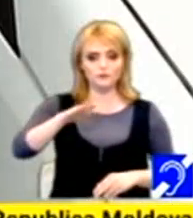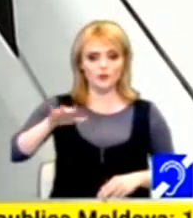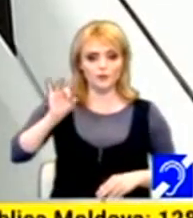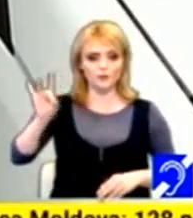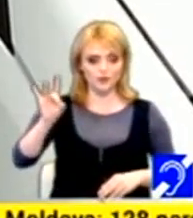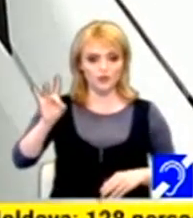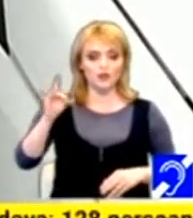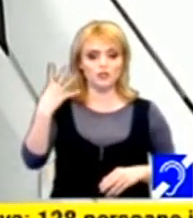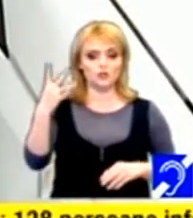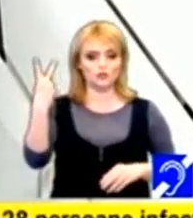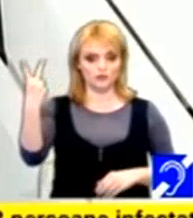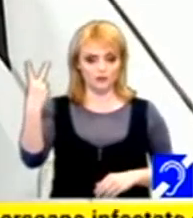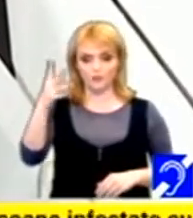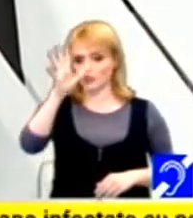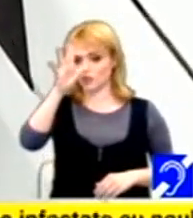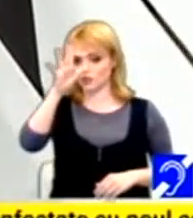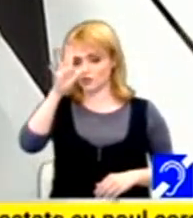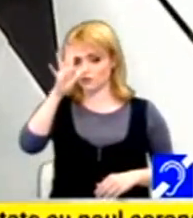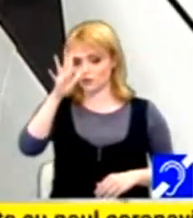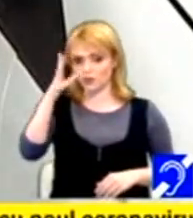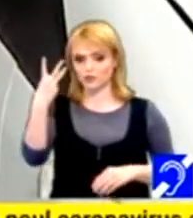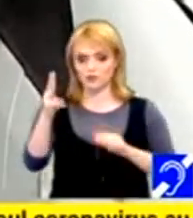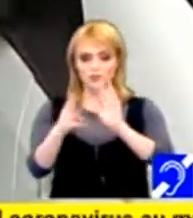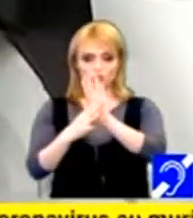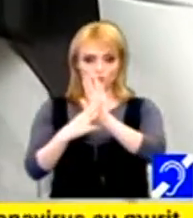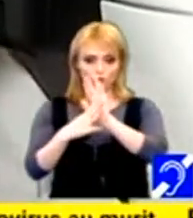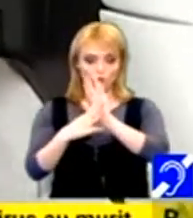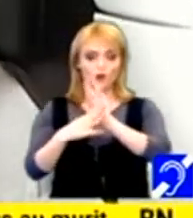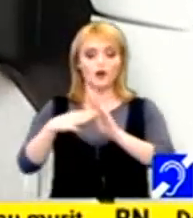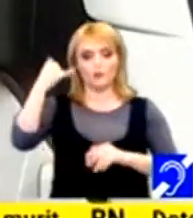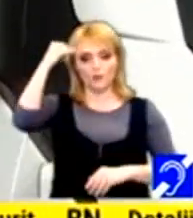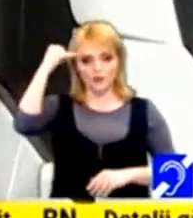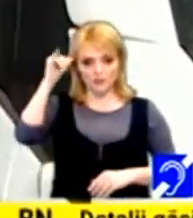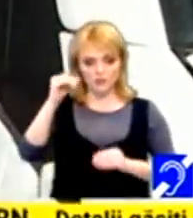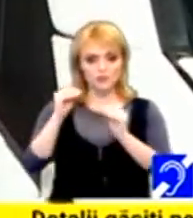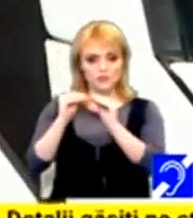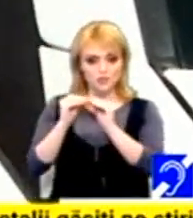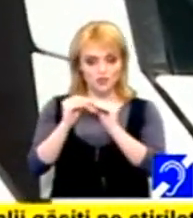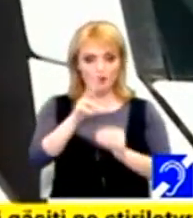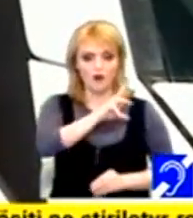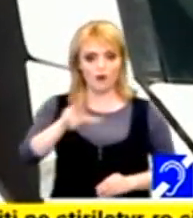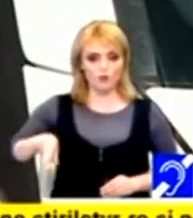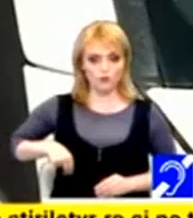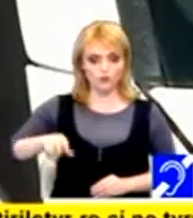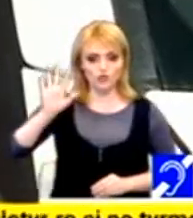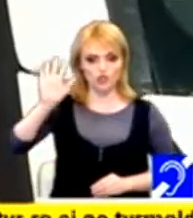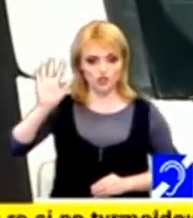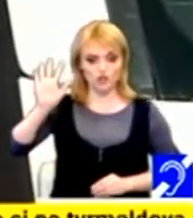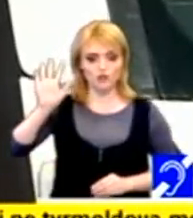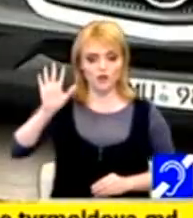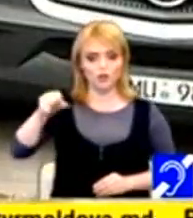stânga Nistrului 42, Chișinău 39, Bălți 10, Cahul